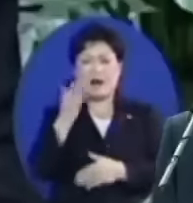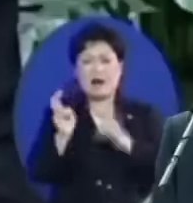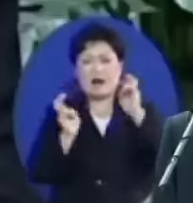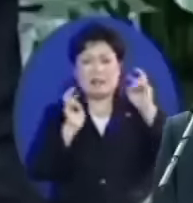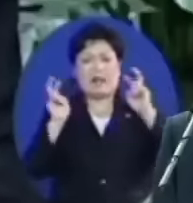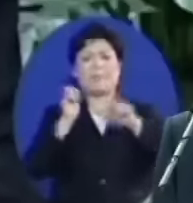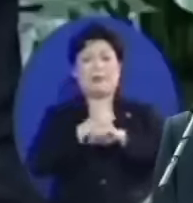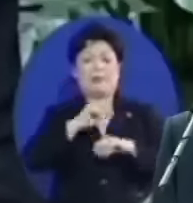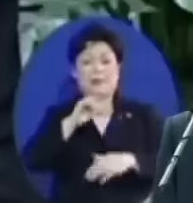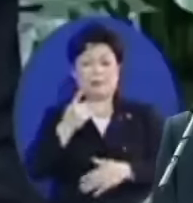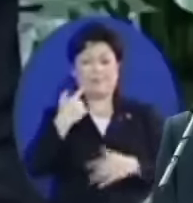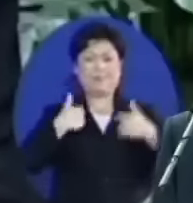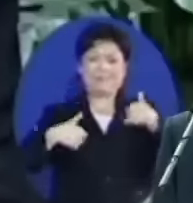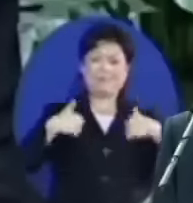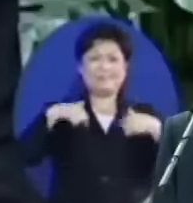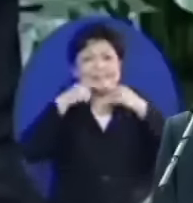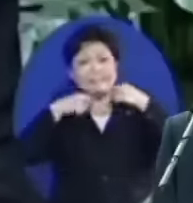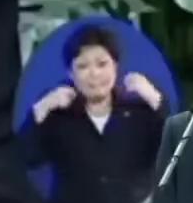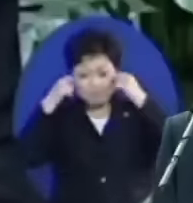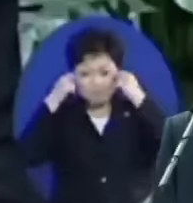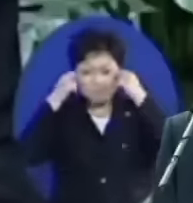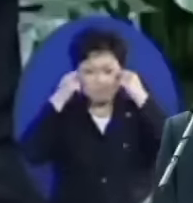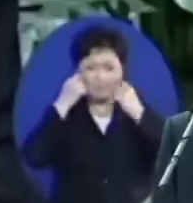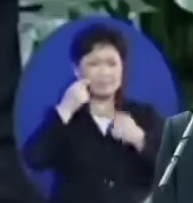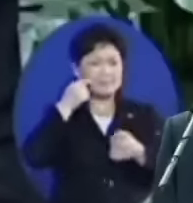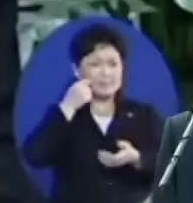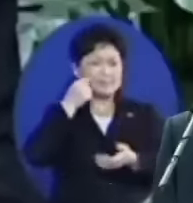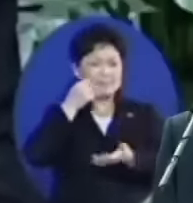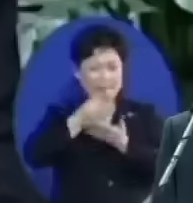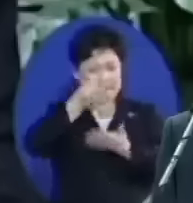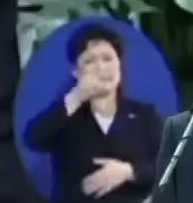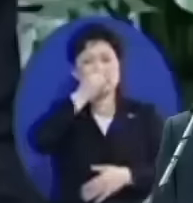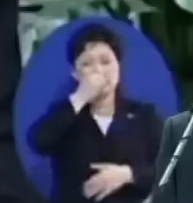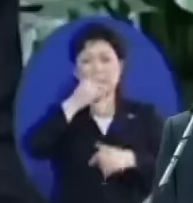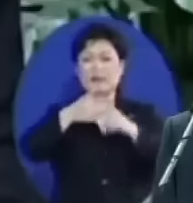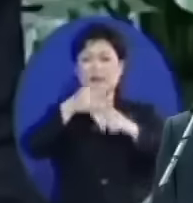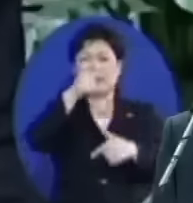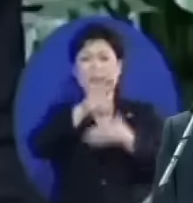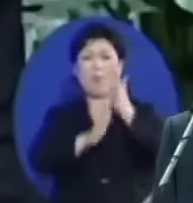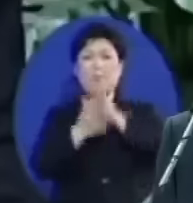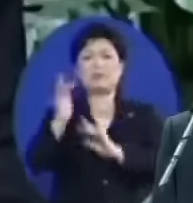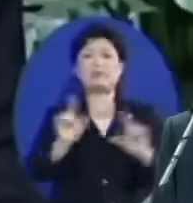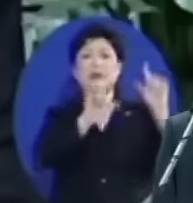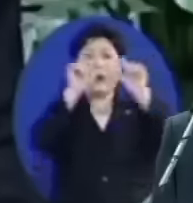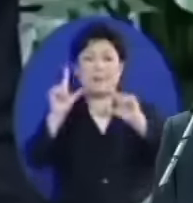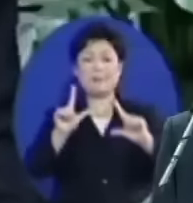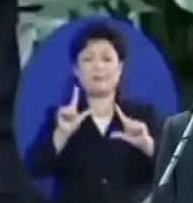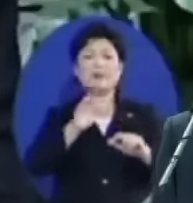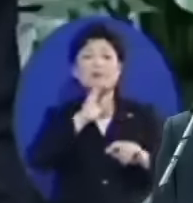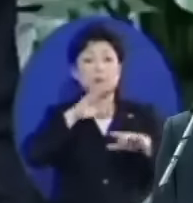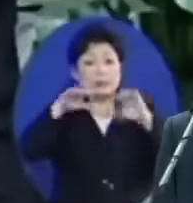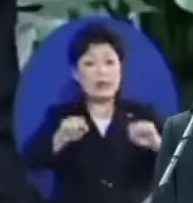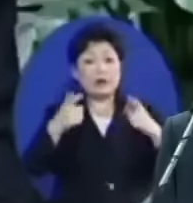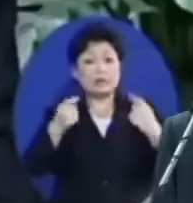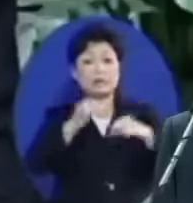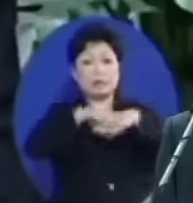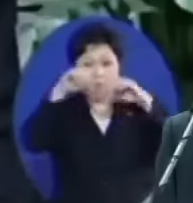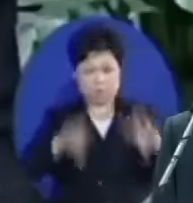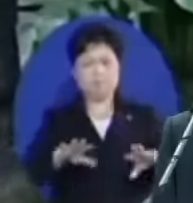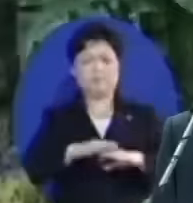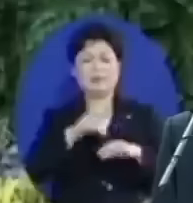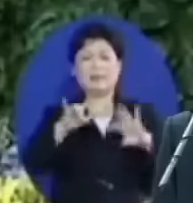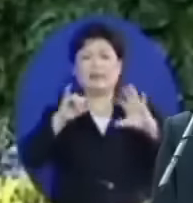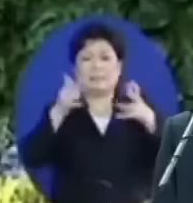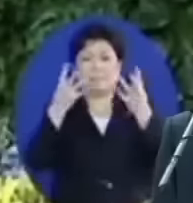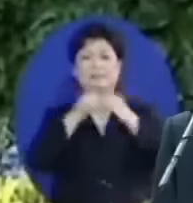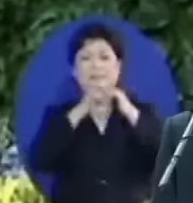해도 기쁘고 즐겁고 가치가 있어지는 것입니다. 예수 없는 삶은 사는 것 같으나 헛사는 것입니다. 이 세상에